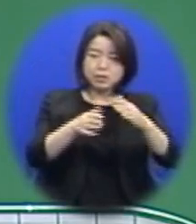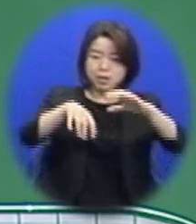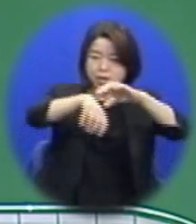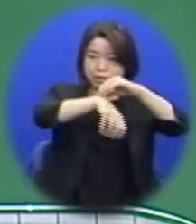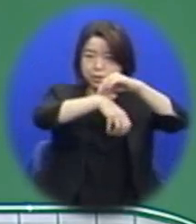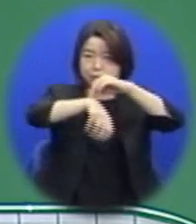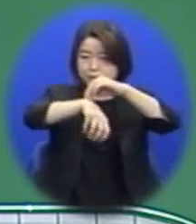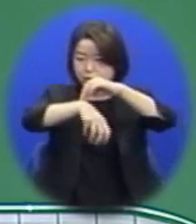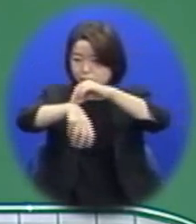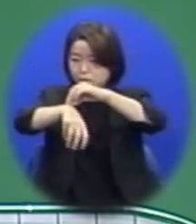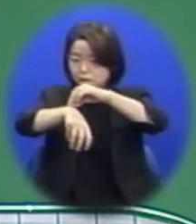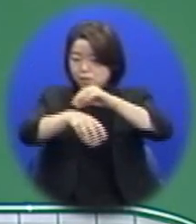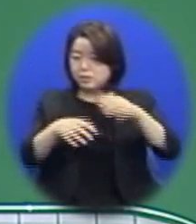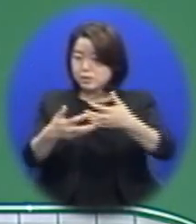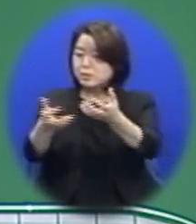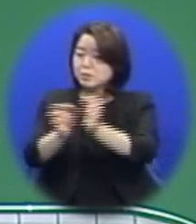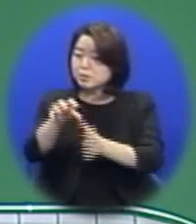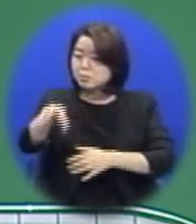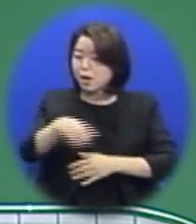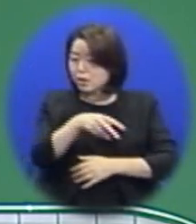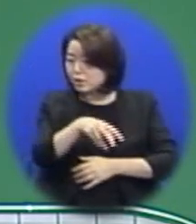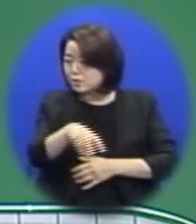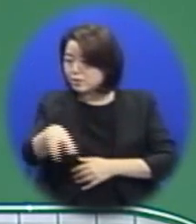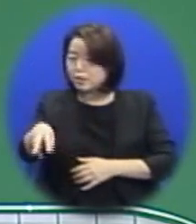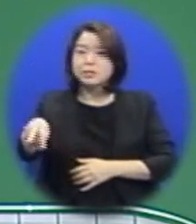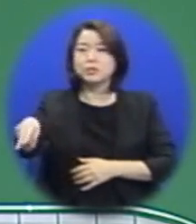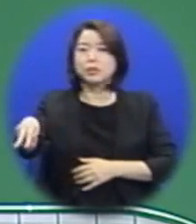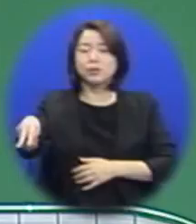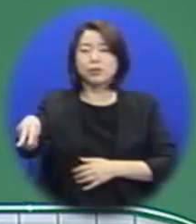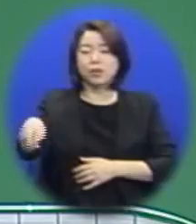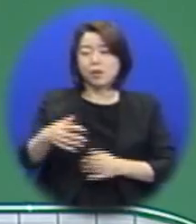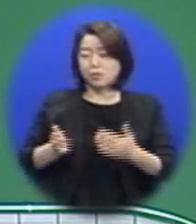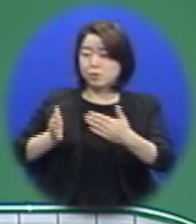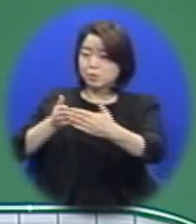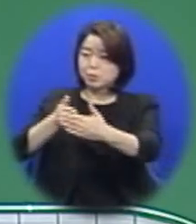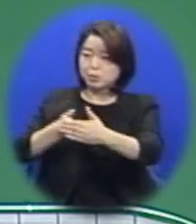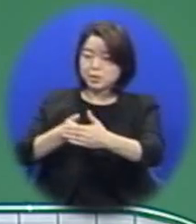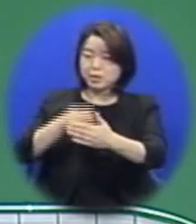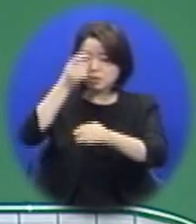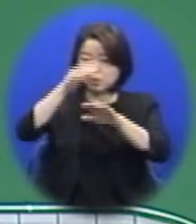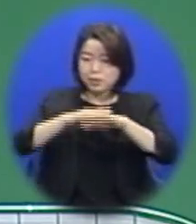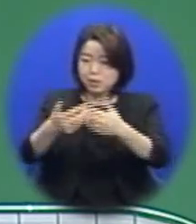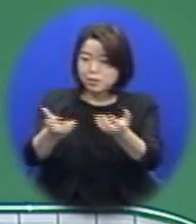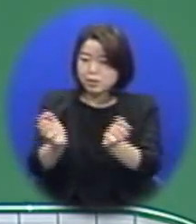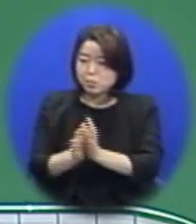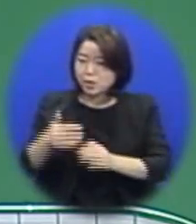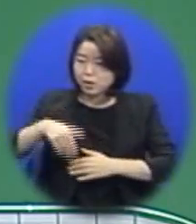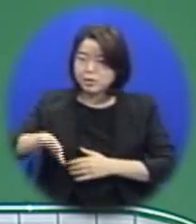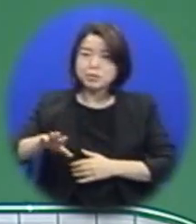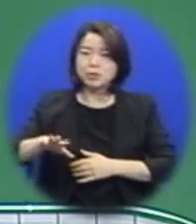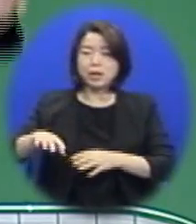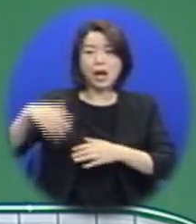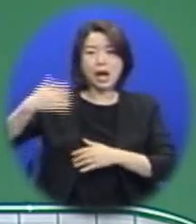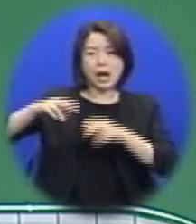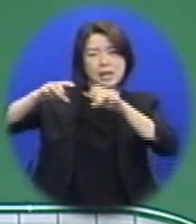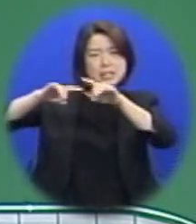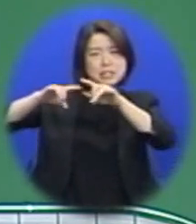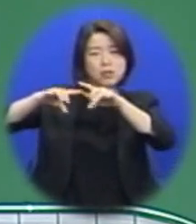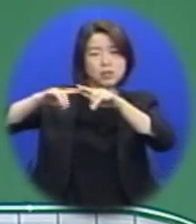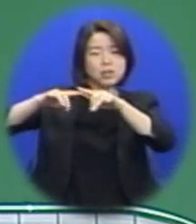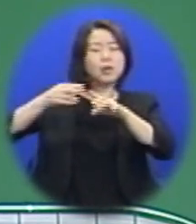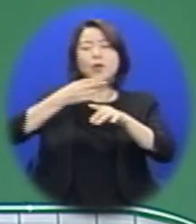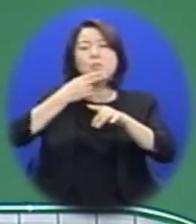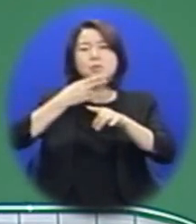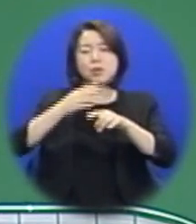의지해서 그 마을까지 내려갔습니다. 마을에 도착해서 예배당에 가보니까 아직 전기시설이 들어오지 않았던